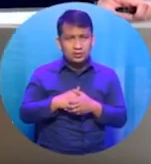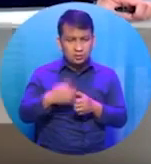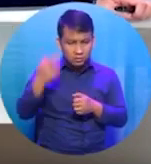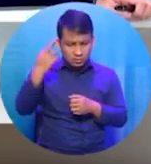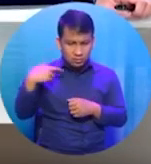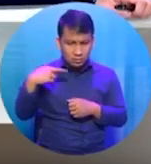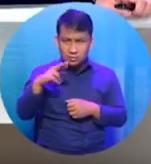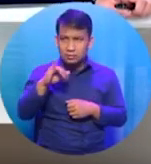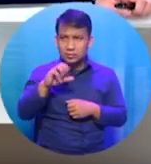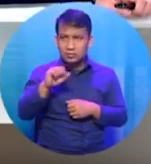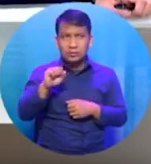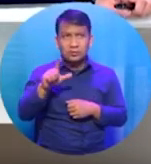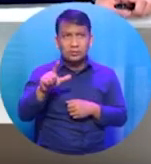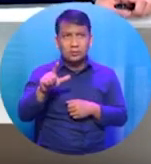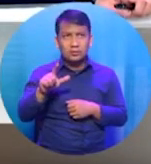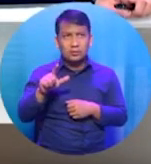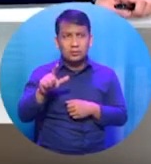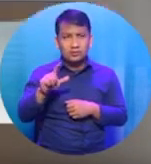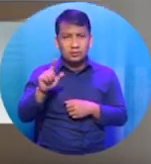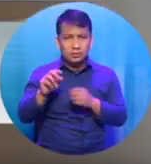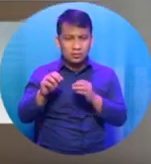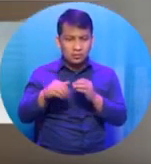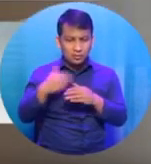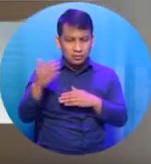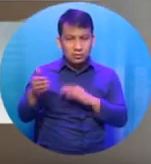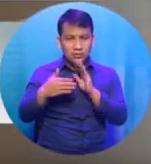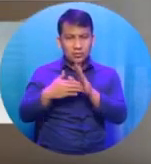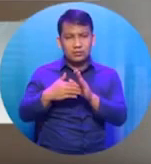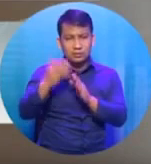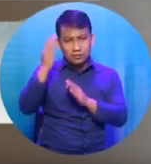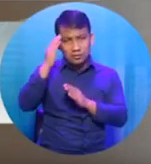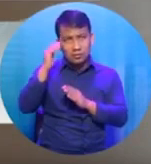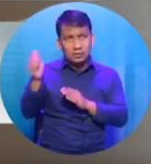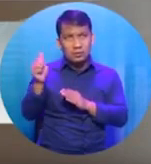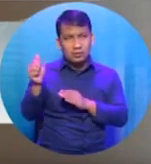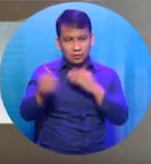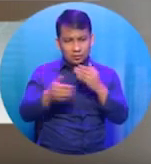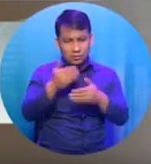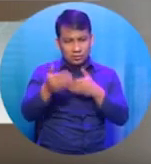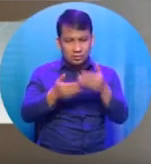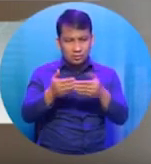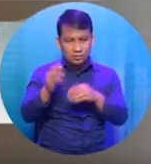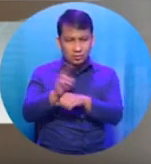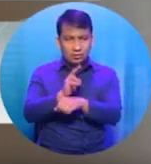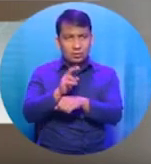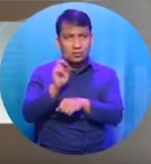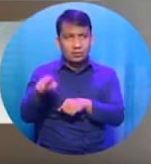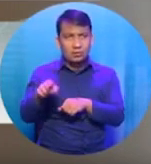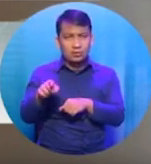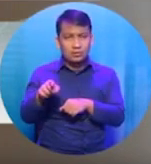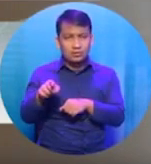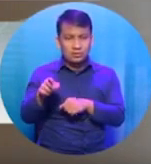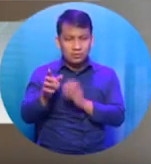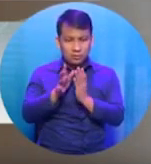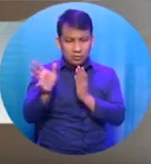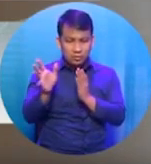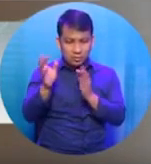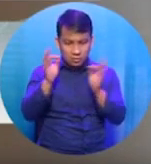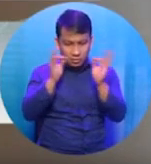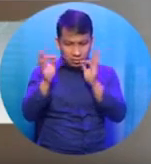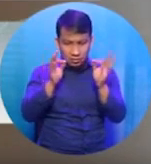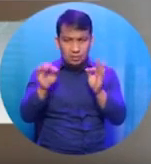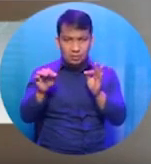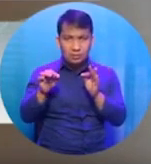ating bansa, no, ang paggamit po at ang pagkakaroon pa lang or possession and use of cannabis or